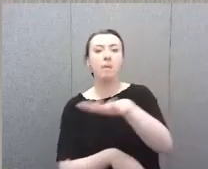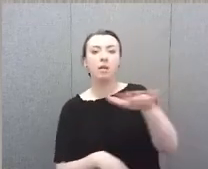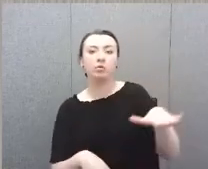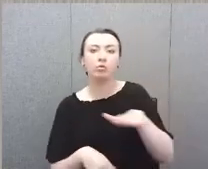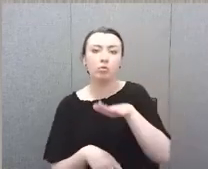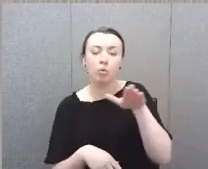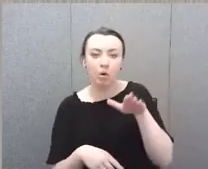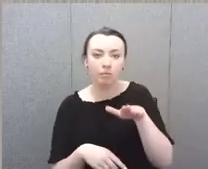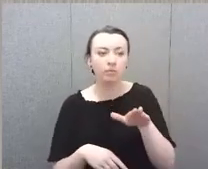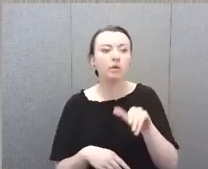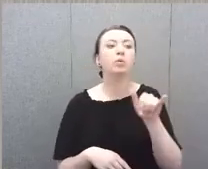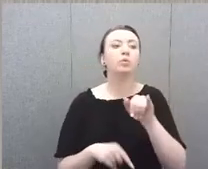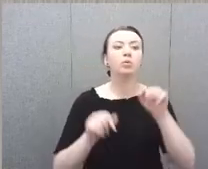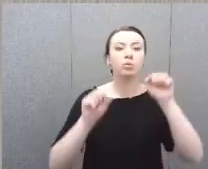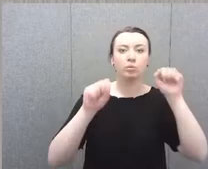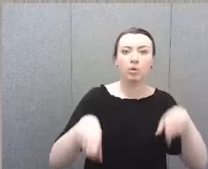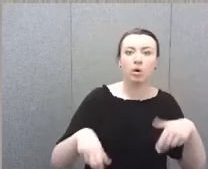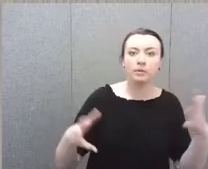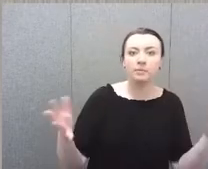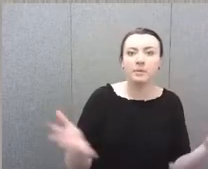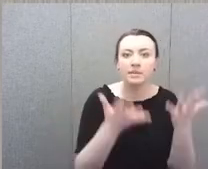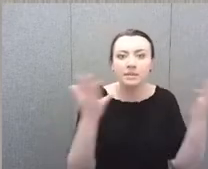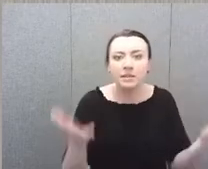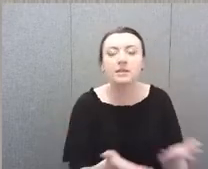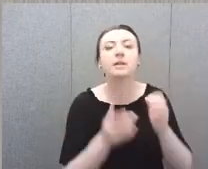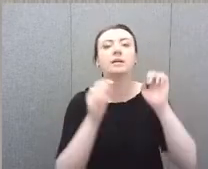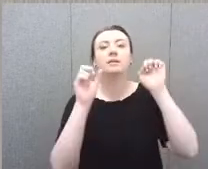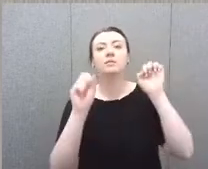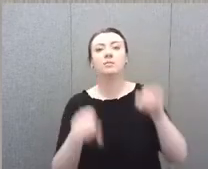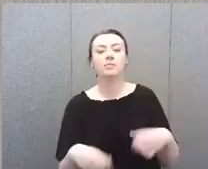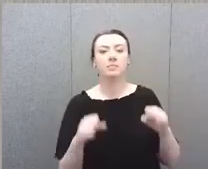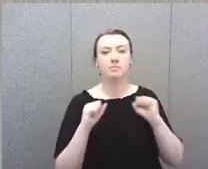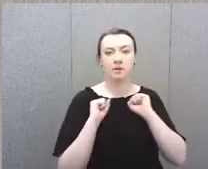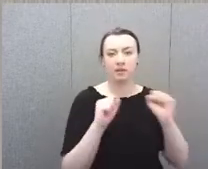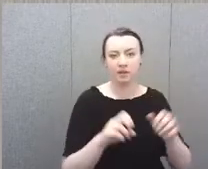и общины, которые могут